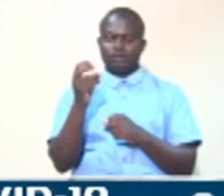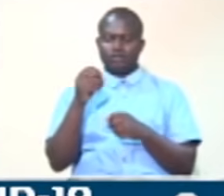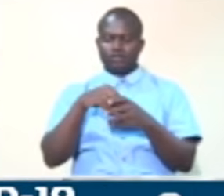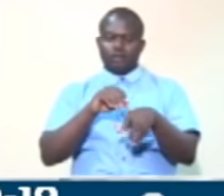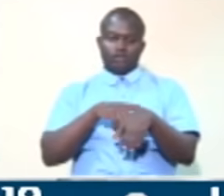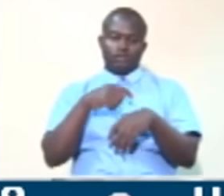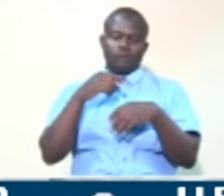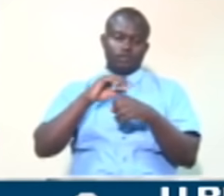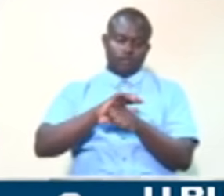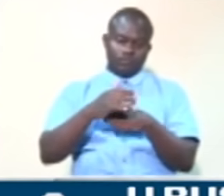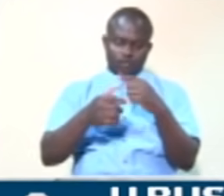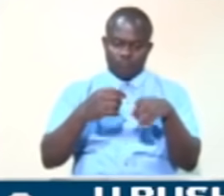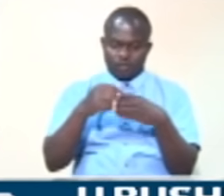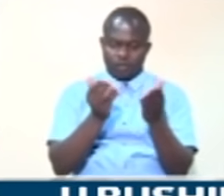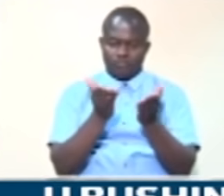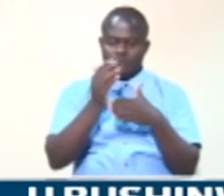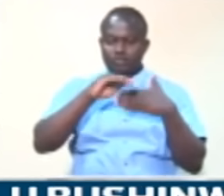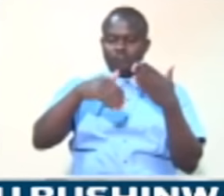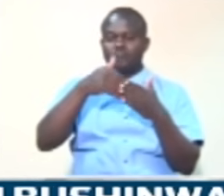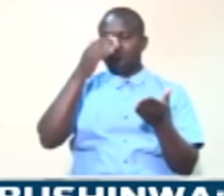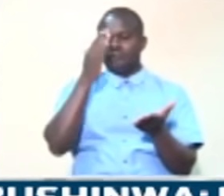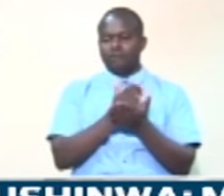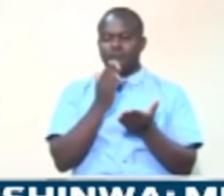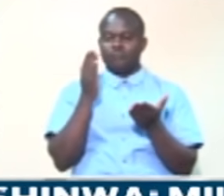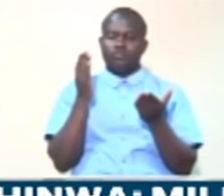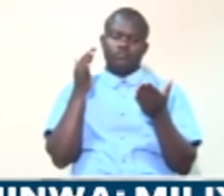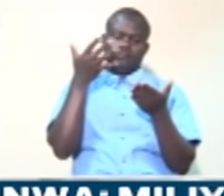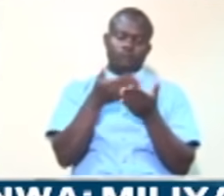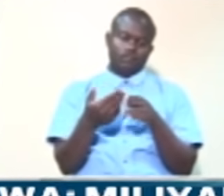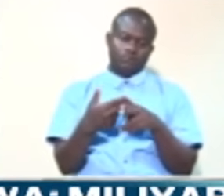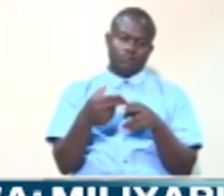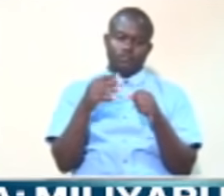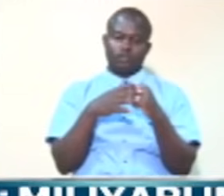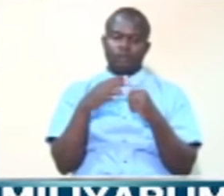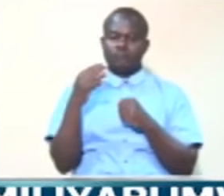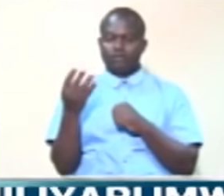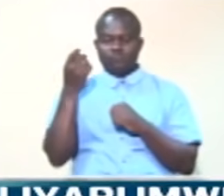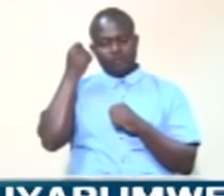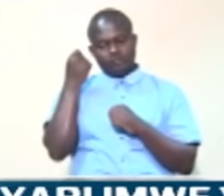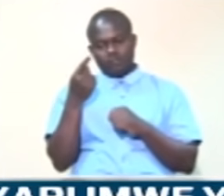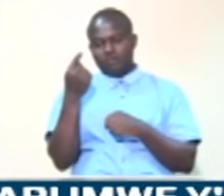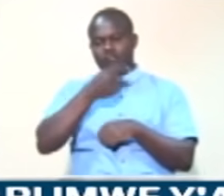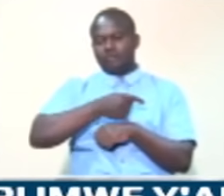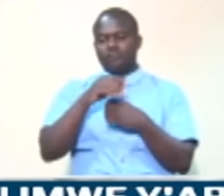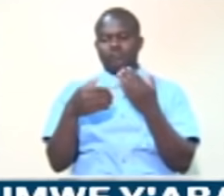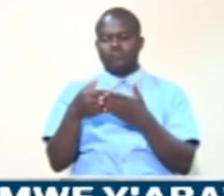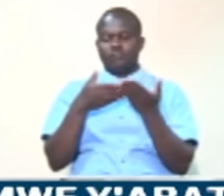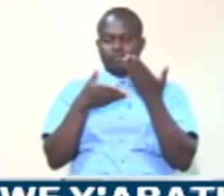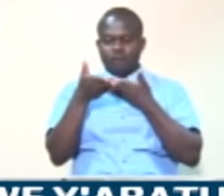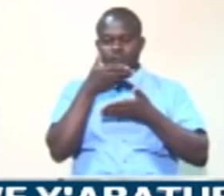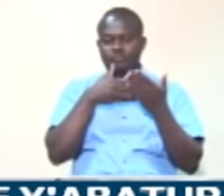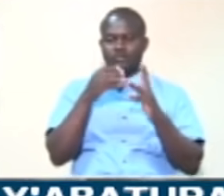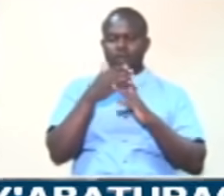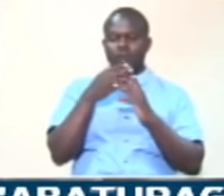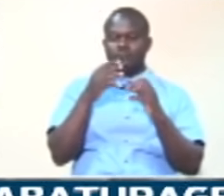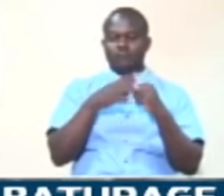yari irimbanyije serivisi zose zihagaze kigera kuri 94 uno munsi turimo tuvugana turi hagati